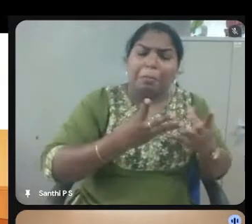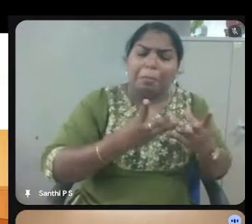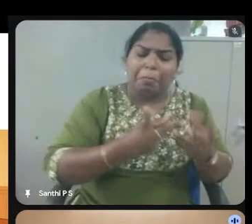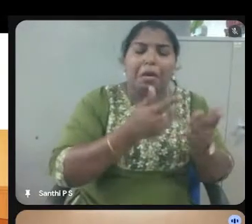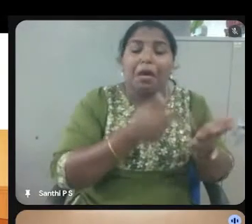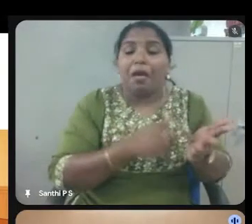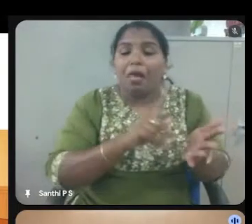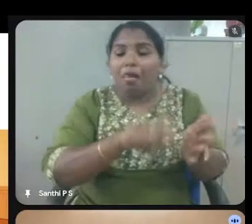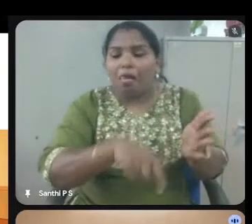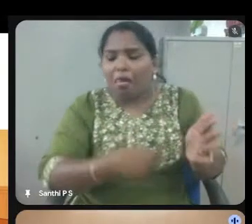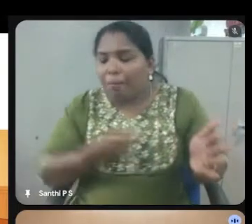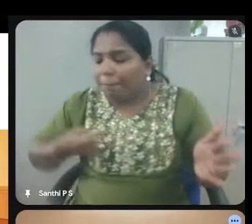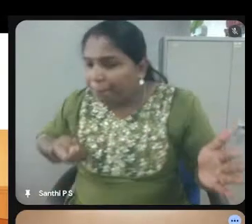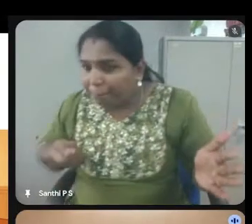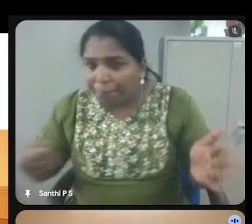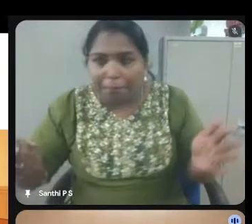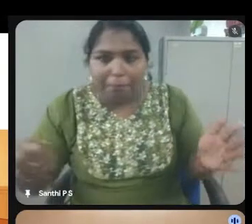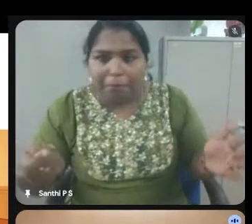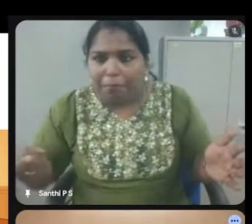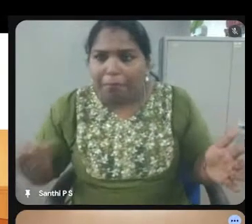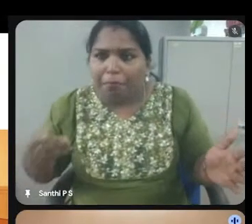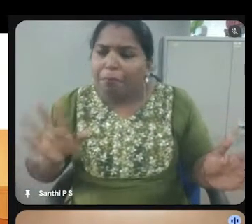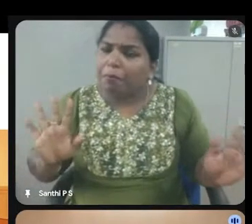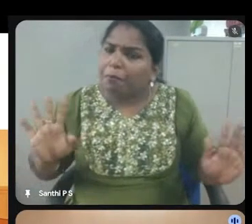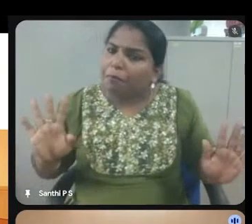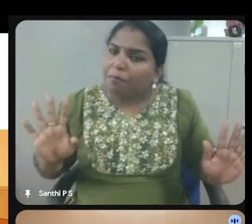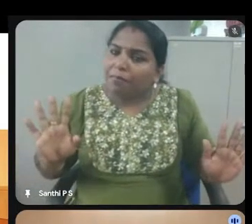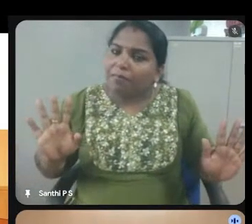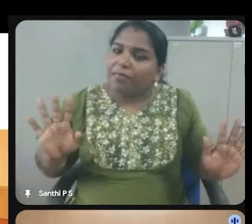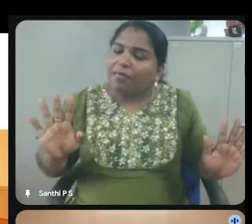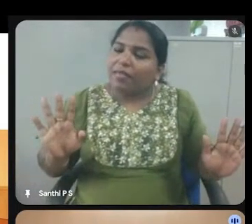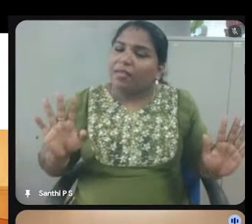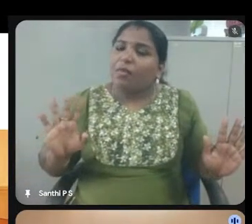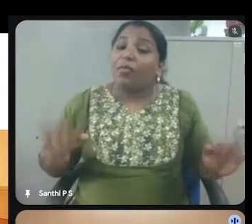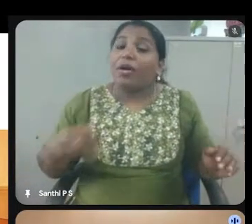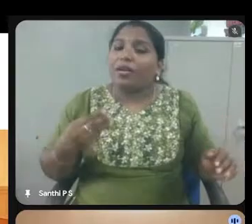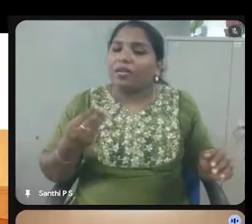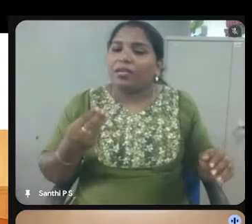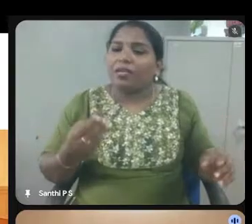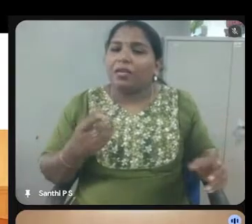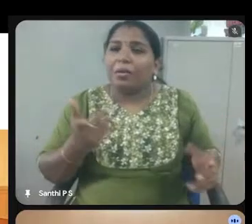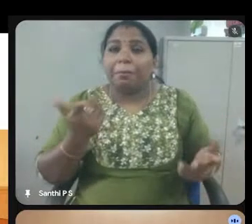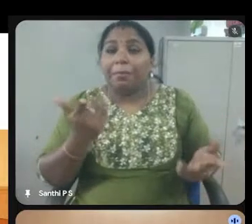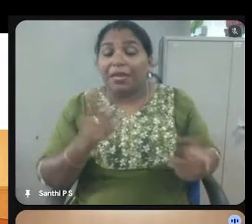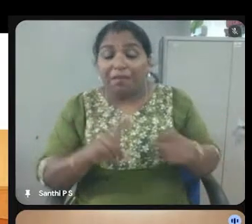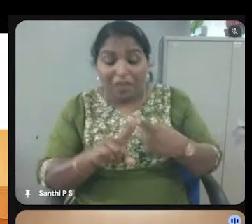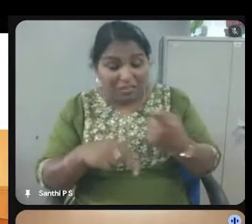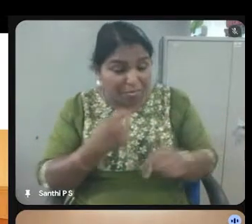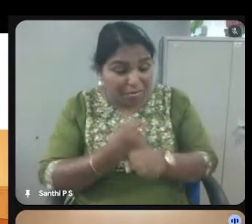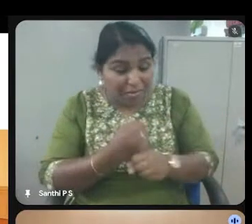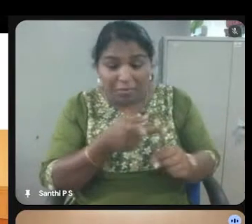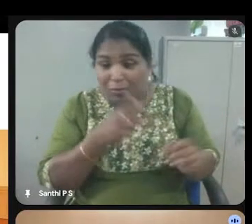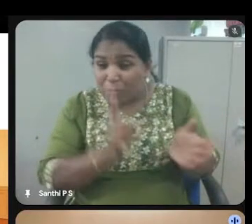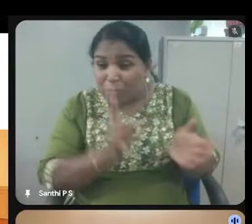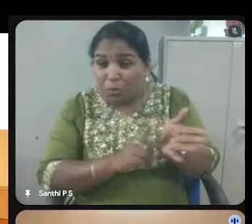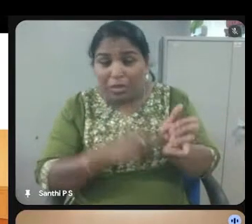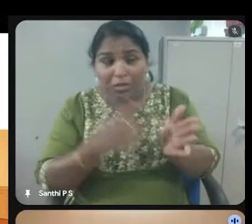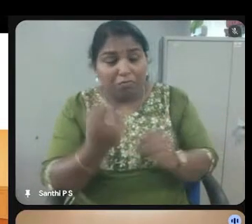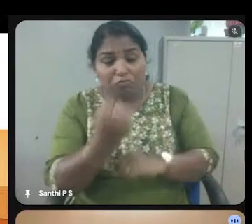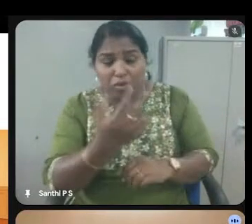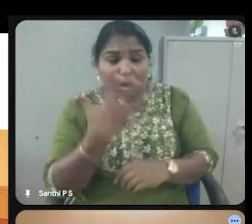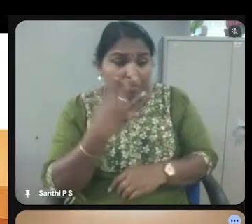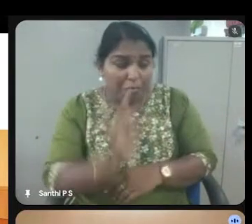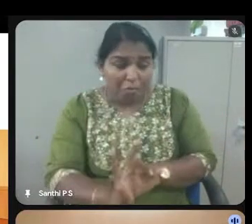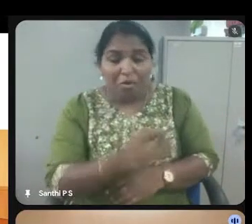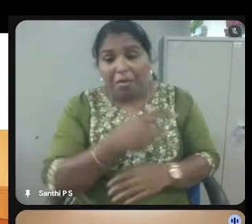കുട്ടികൾ നല്ല എന്താ പറയുക, നല്ല തുണിയിരിക്കണം, അല്ലെ. അപ്പം അതിന് വേണ്ടിയിട്ട് പാരന്റ്സ് എല്ലാ ന്യൂട്രീഷനും കുട്ടിയുടെ വയറ്റിലെത്തണം എന്നുള്ള ഇതുകൊണ്ട് ഇങ്ങനെ ചെയ്യാറ്.